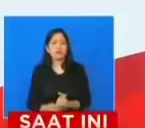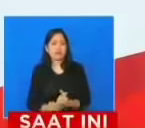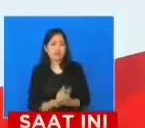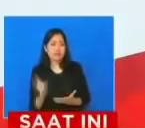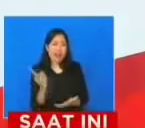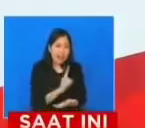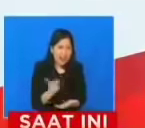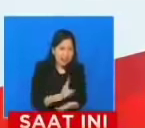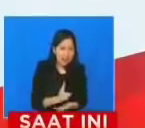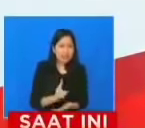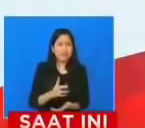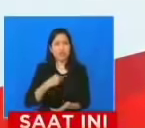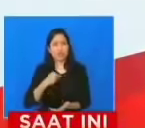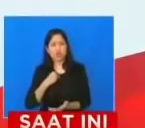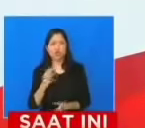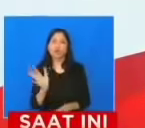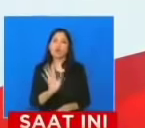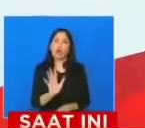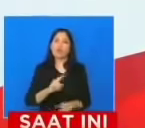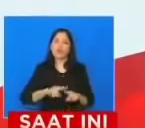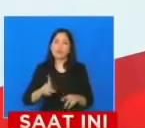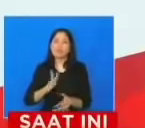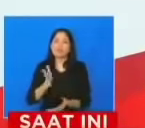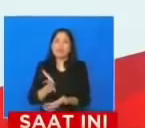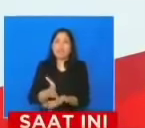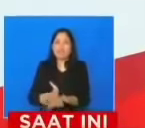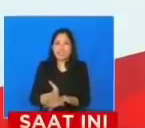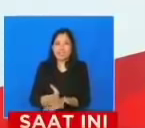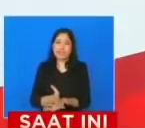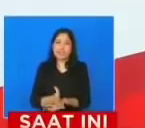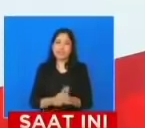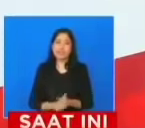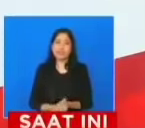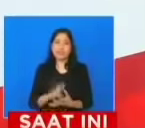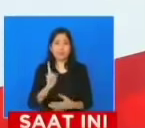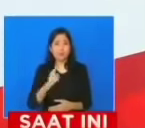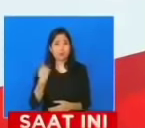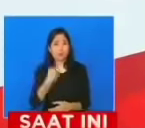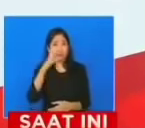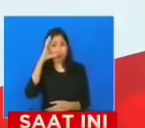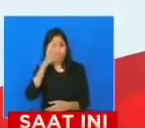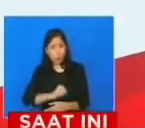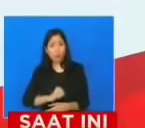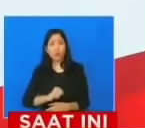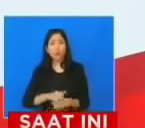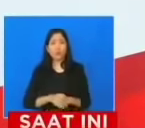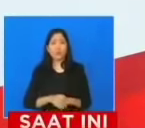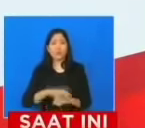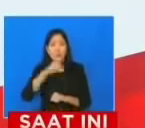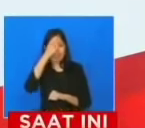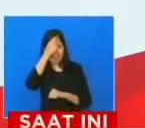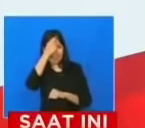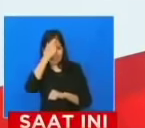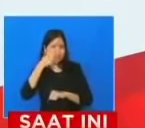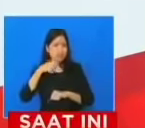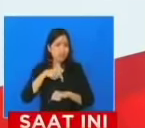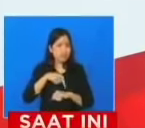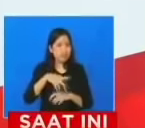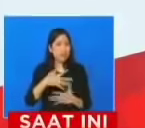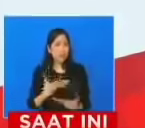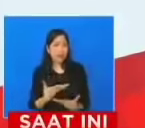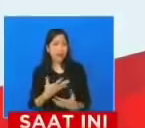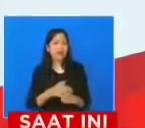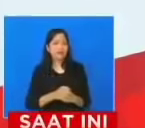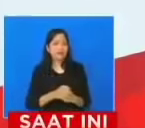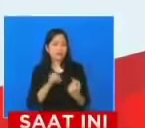membatasi, karena kita sama-sama pahami faktor pembawa penyakit ini